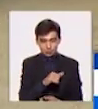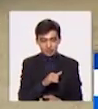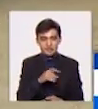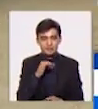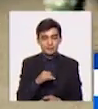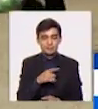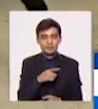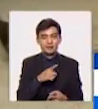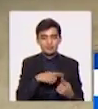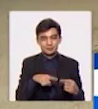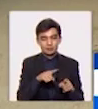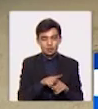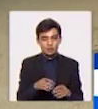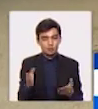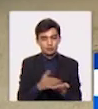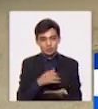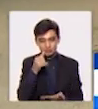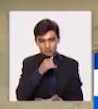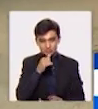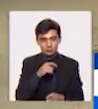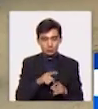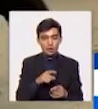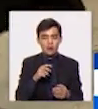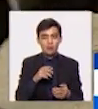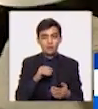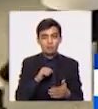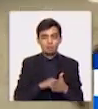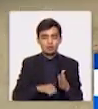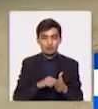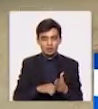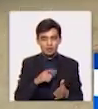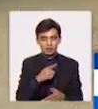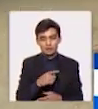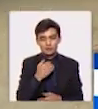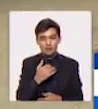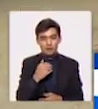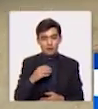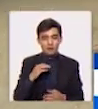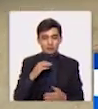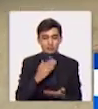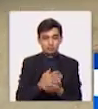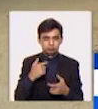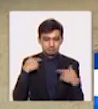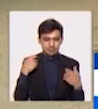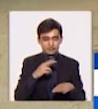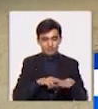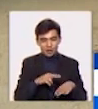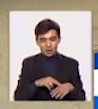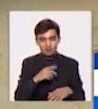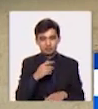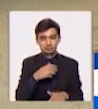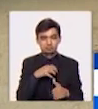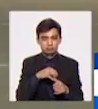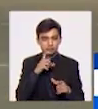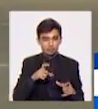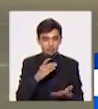жоқ. Оларды ешкім кетір алмай жатыр. Себебі жаңағы полковник дейді, үстінен қарайтын кіршалары бар